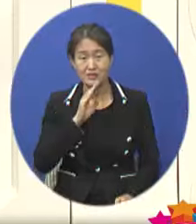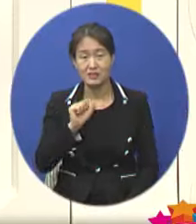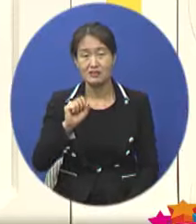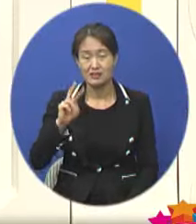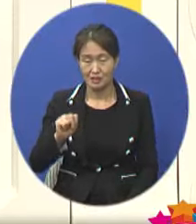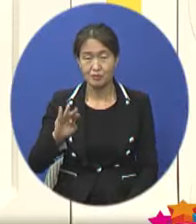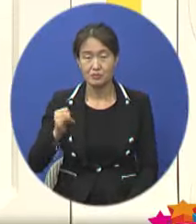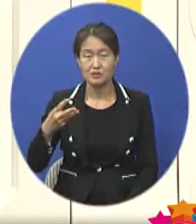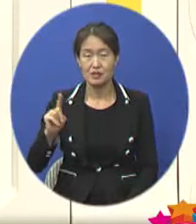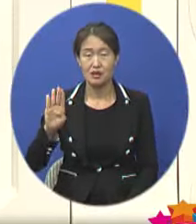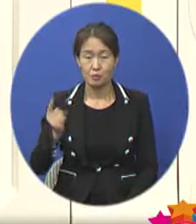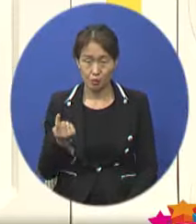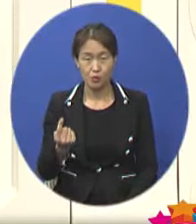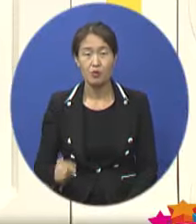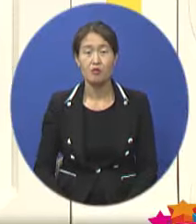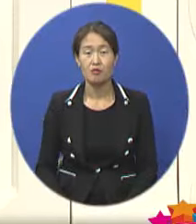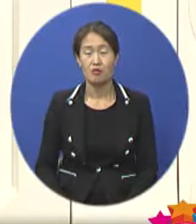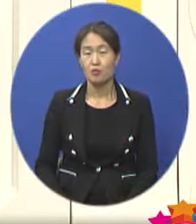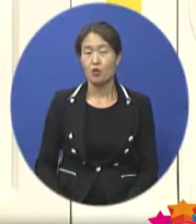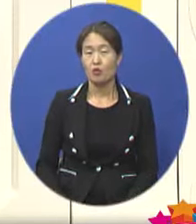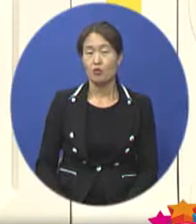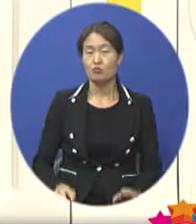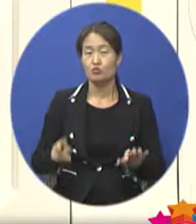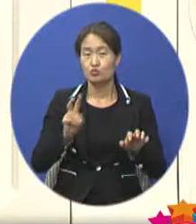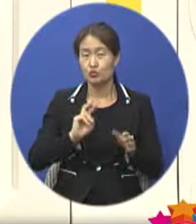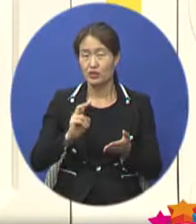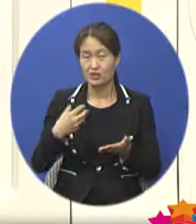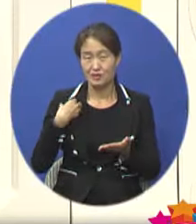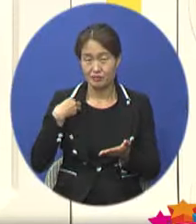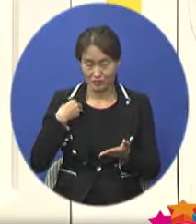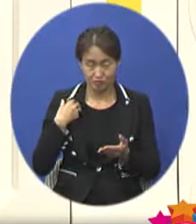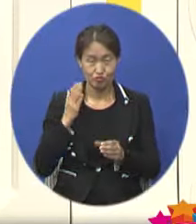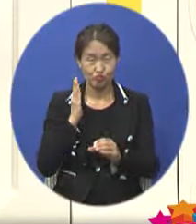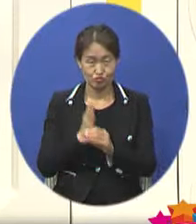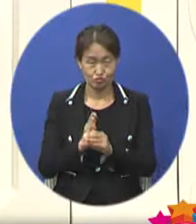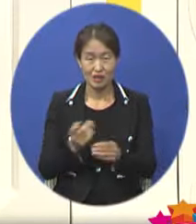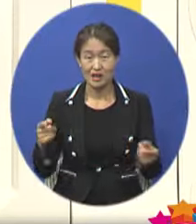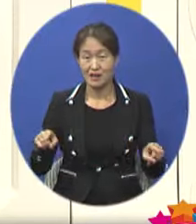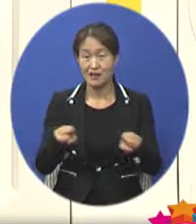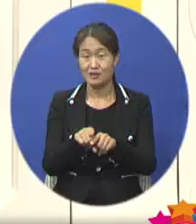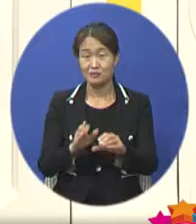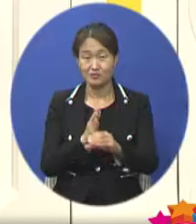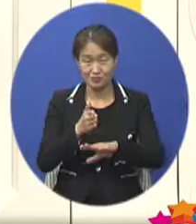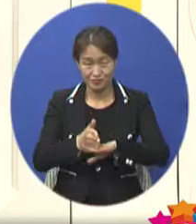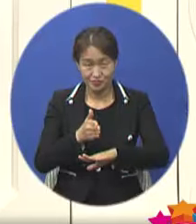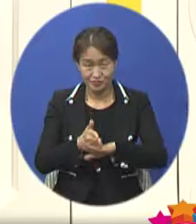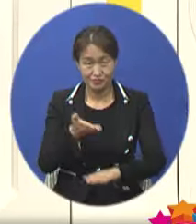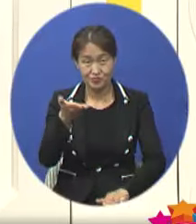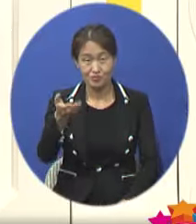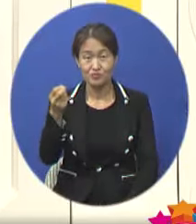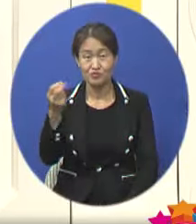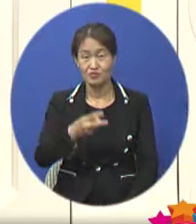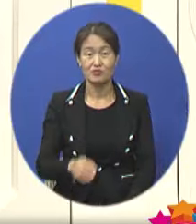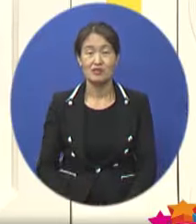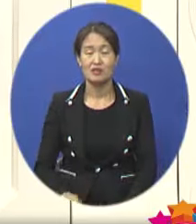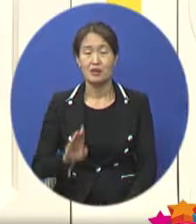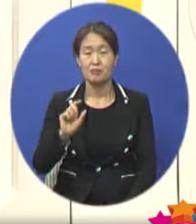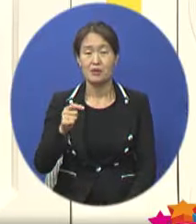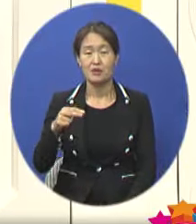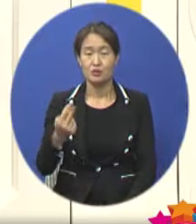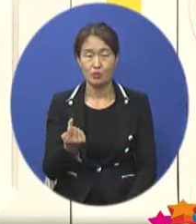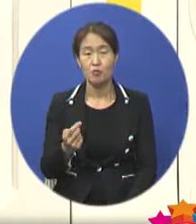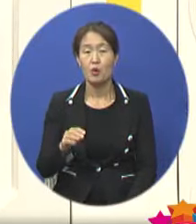SM 브라보에서 반주를 이렇게 담당해 주시고 있고 항상 함께 해주시고 있습니다. 감사하고요. 네. 그리고